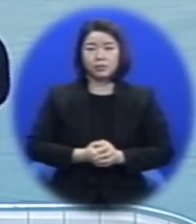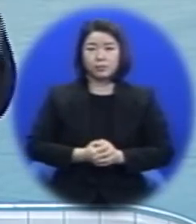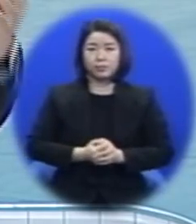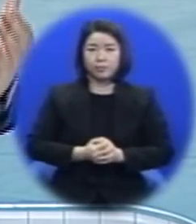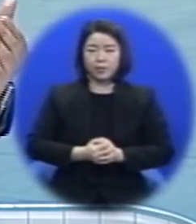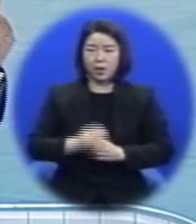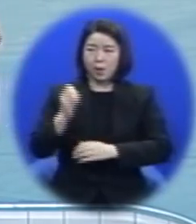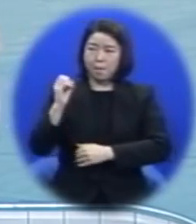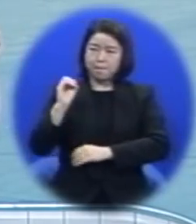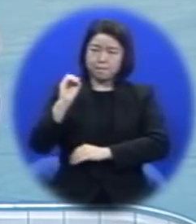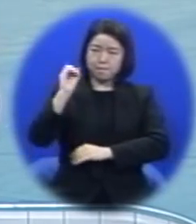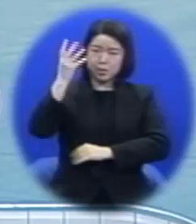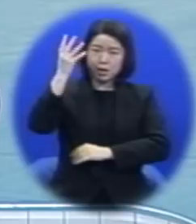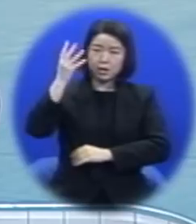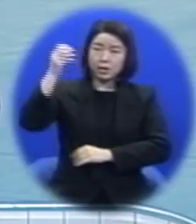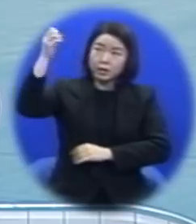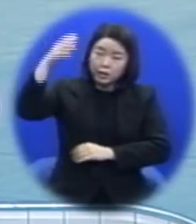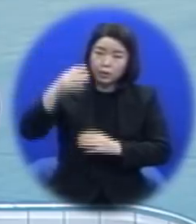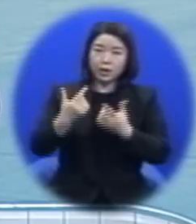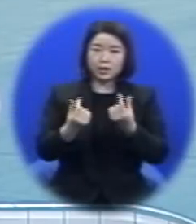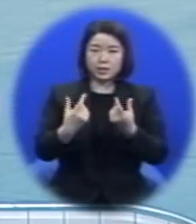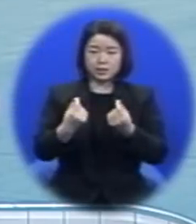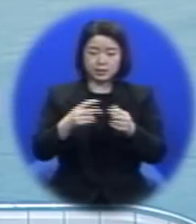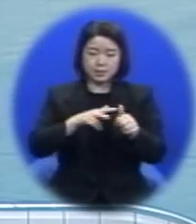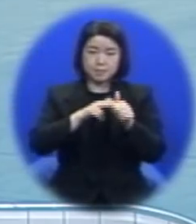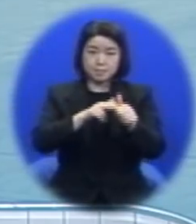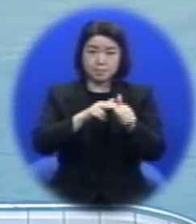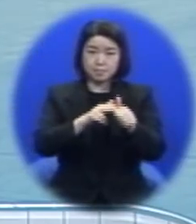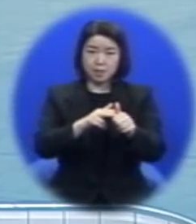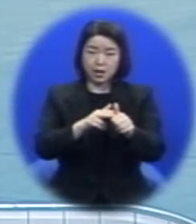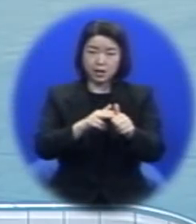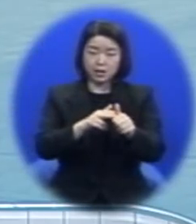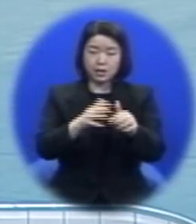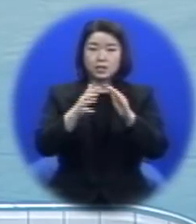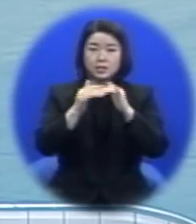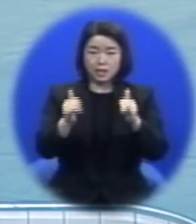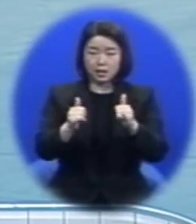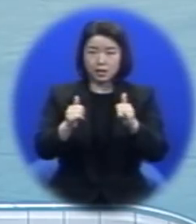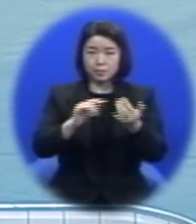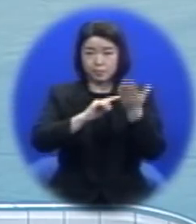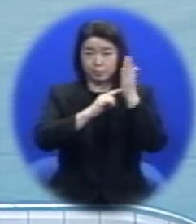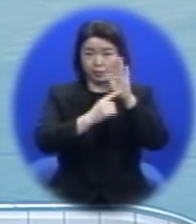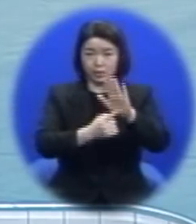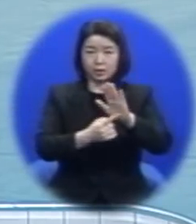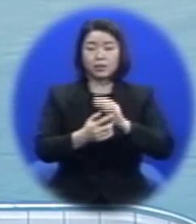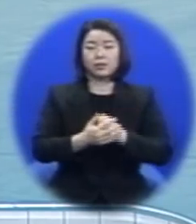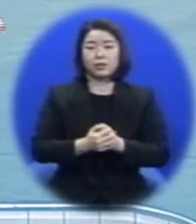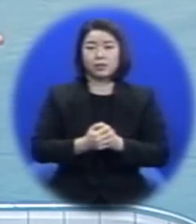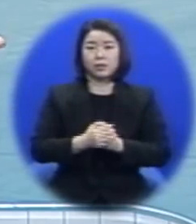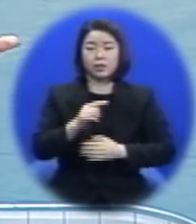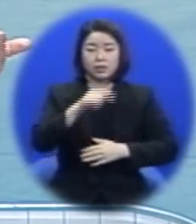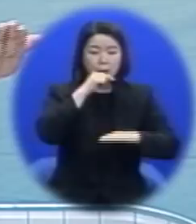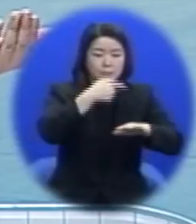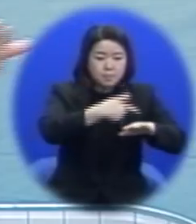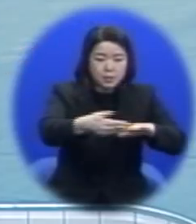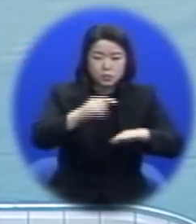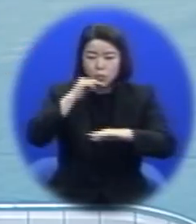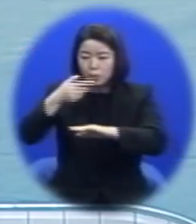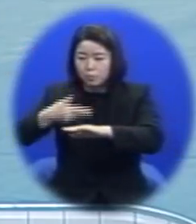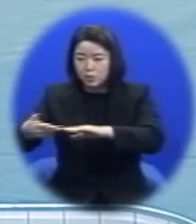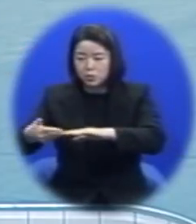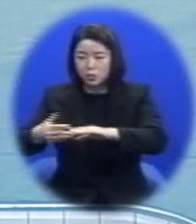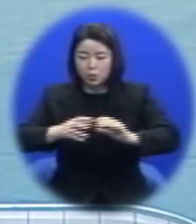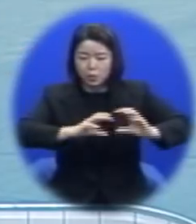빛과 같은 그런 말을 타고 사람이 나타나는데, 그는 민족과 민족 사이에